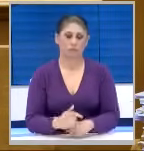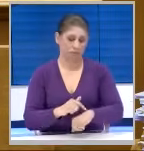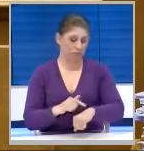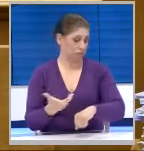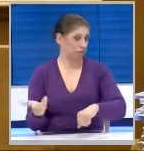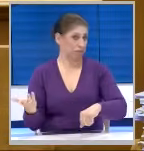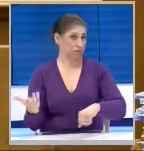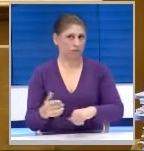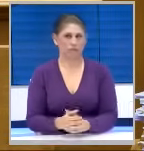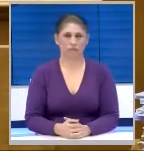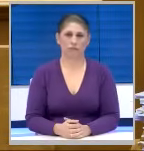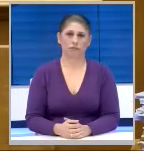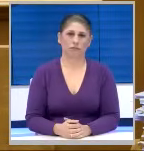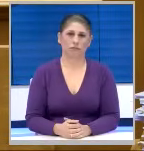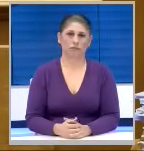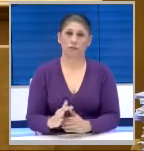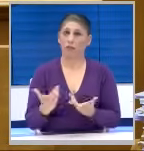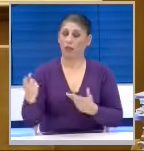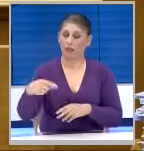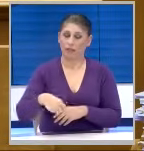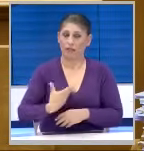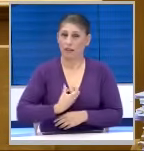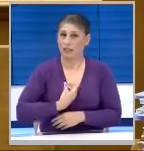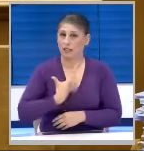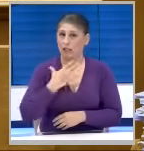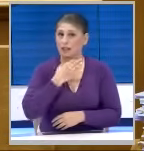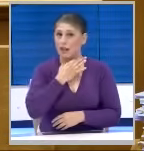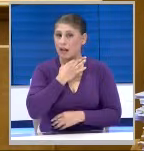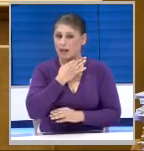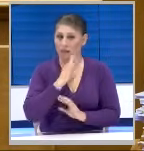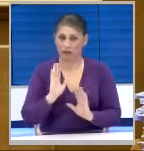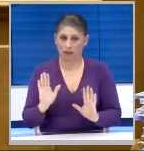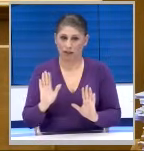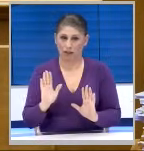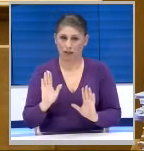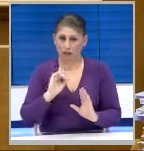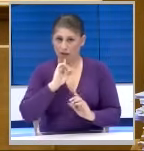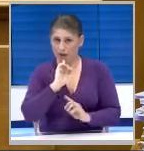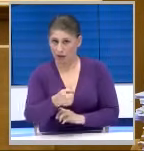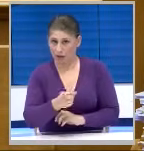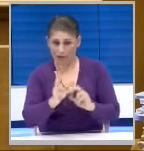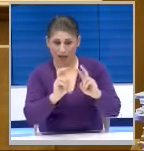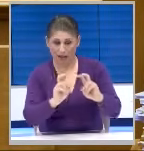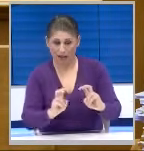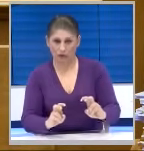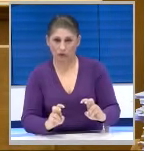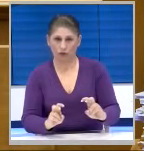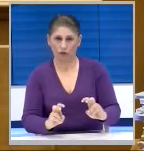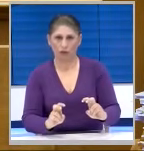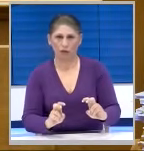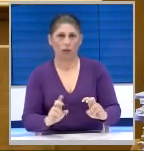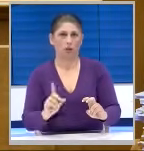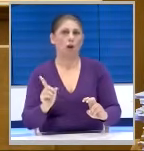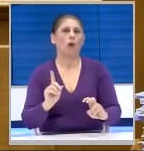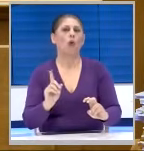άραγε εδώ δεν αισθάνεται την ανάγκη να διατάξει να ερευνηθούν όχι βέβαια είναι